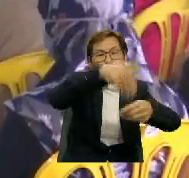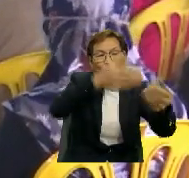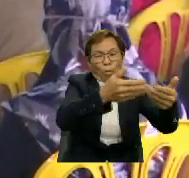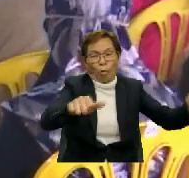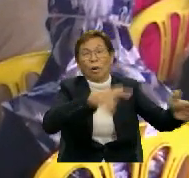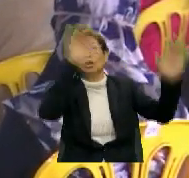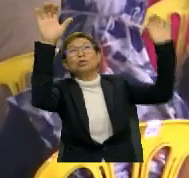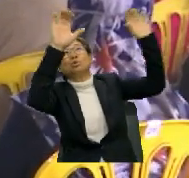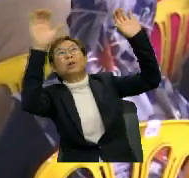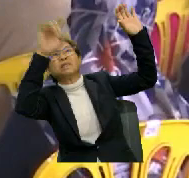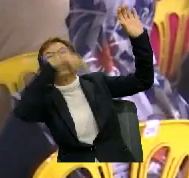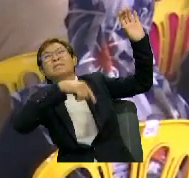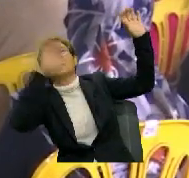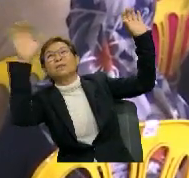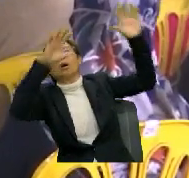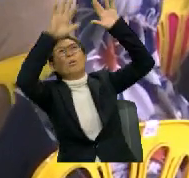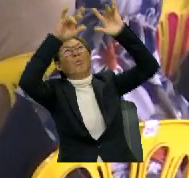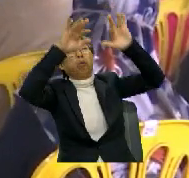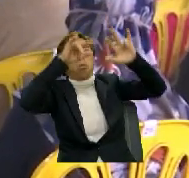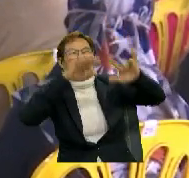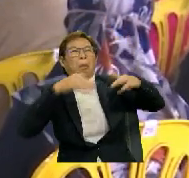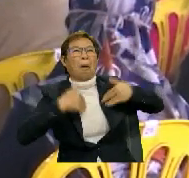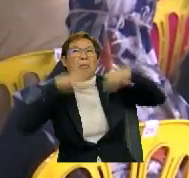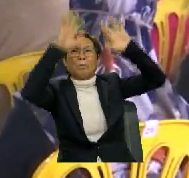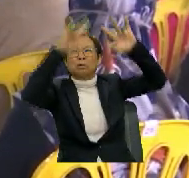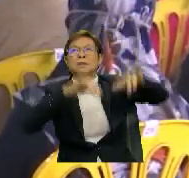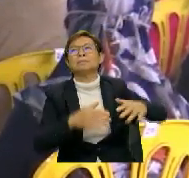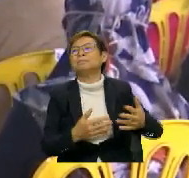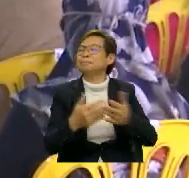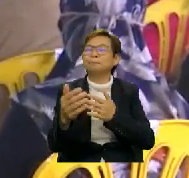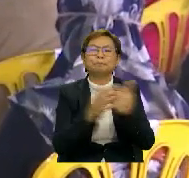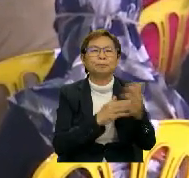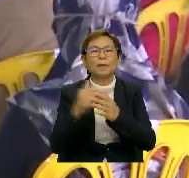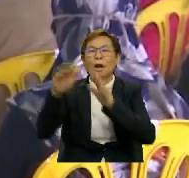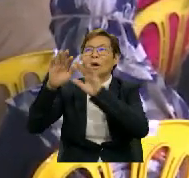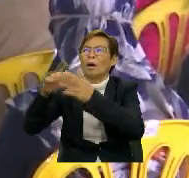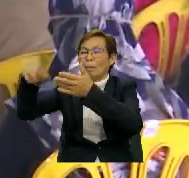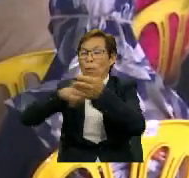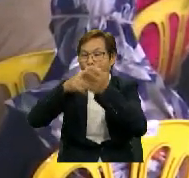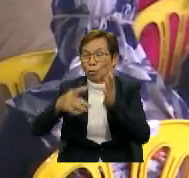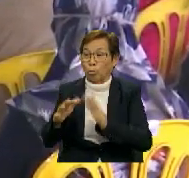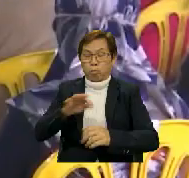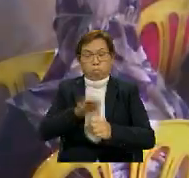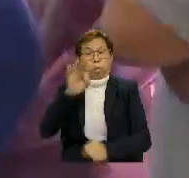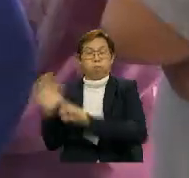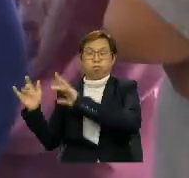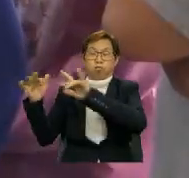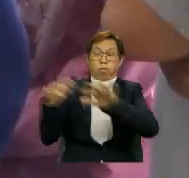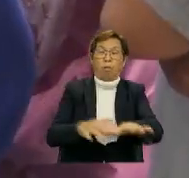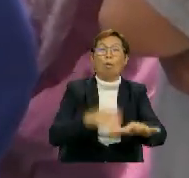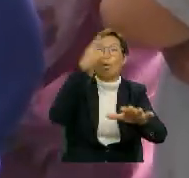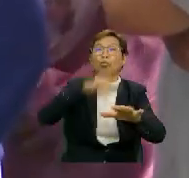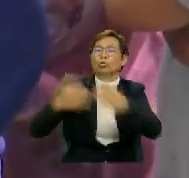Dan keadaan cuaca ketika ini masih lagi hujan dan walaubagaimanapun para pengundi tetap bersemangat untuk melaksanakan